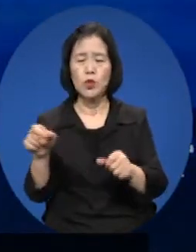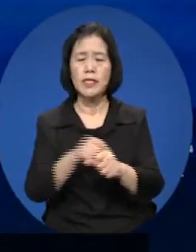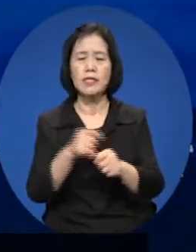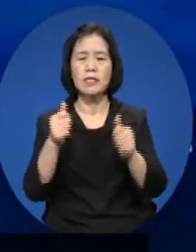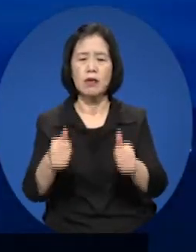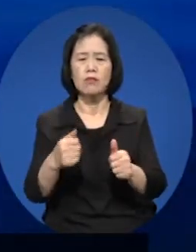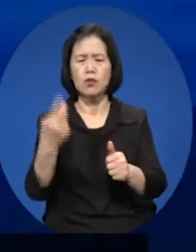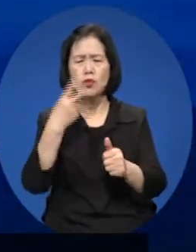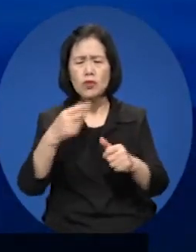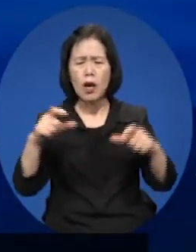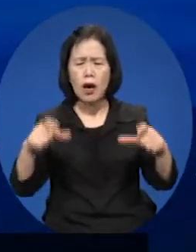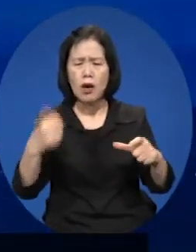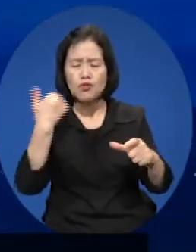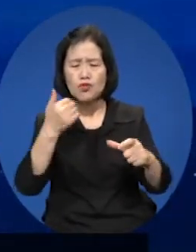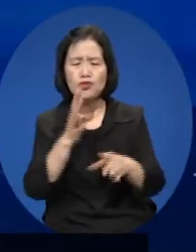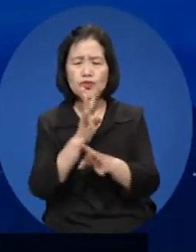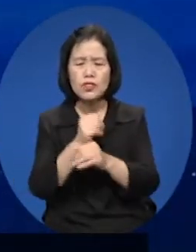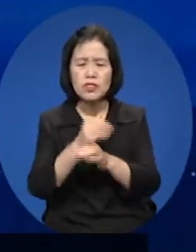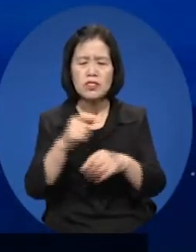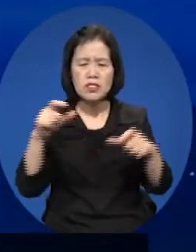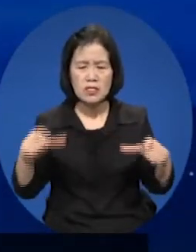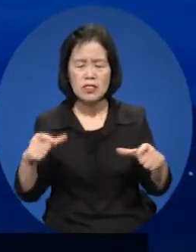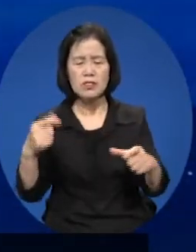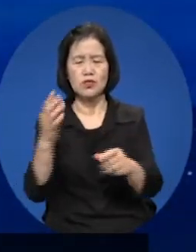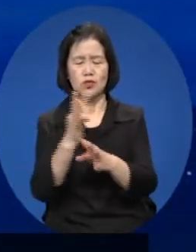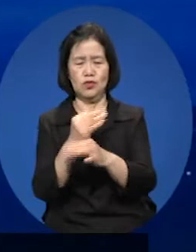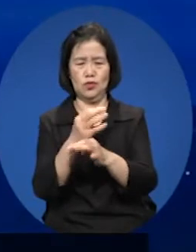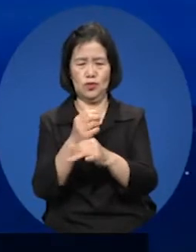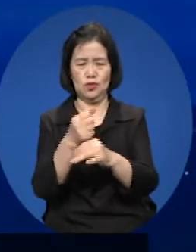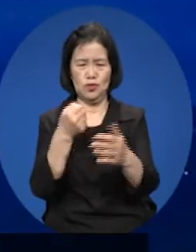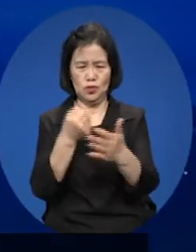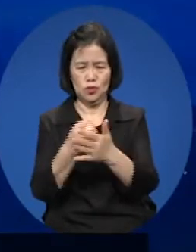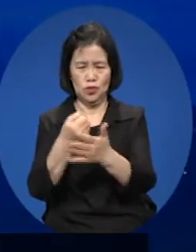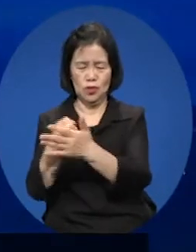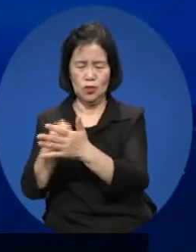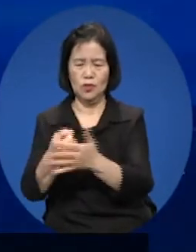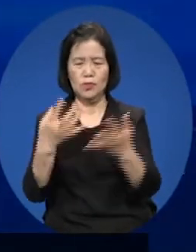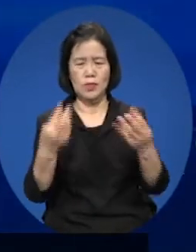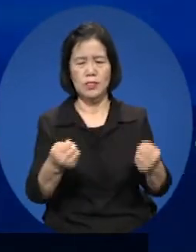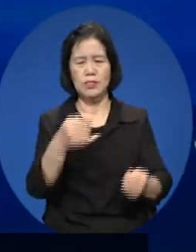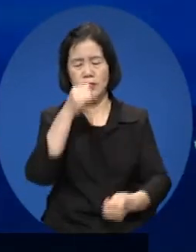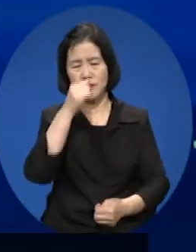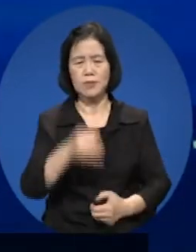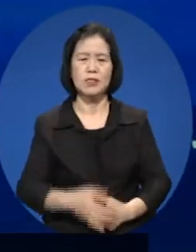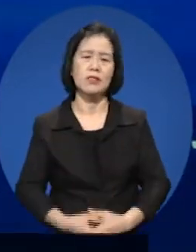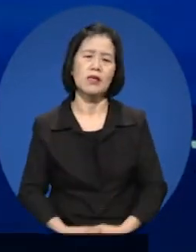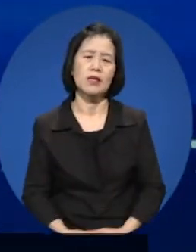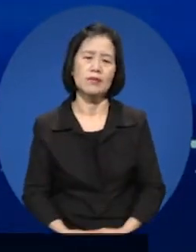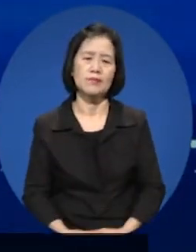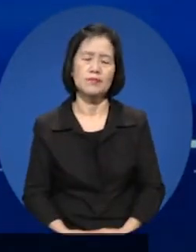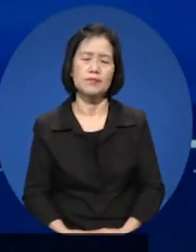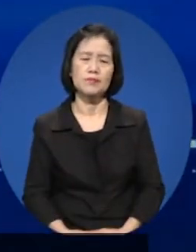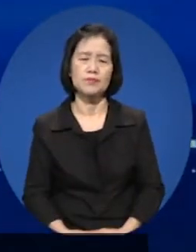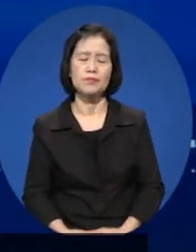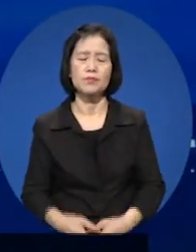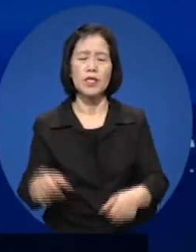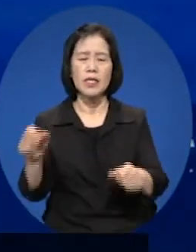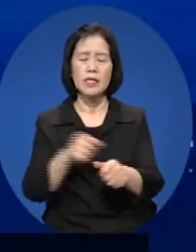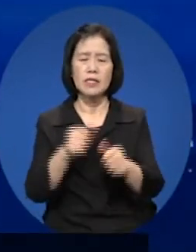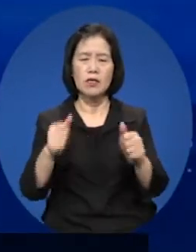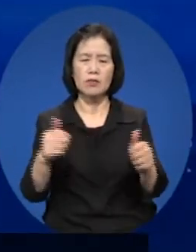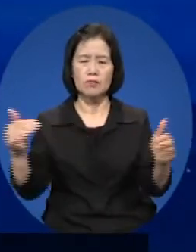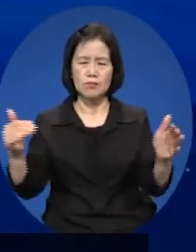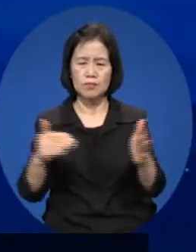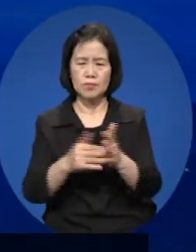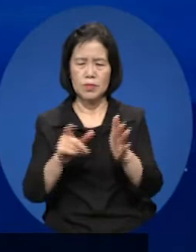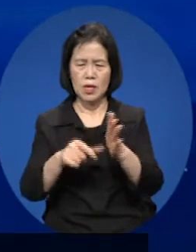이 조사 대상 시기 어떻게 특정 할 것이냐 여러가지 또 경 해야 될 부분이 상당히 많기도 한데 여기에다가 특검 다 마무리